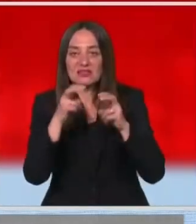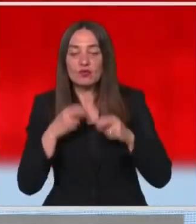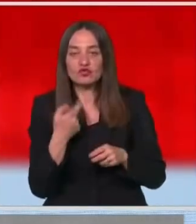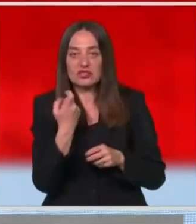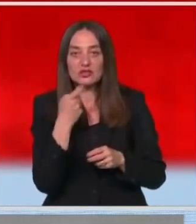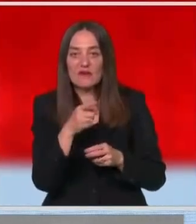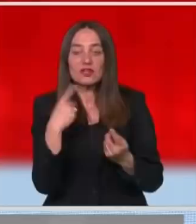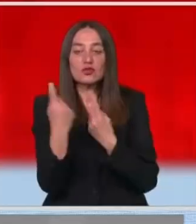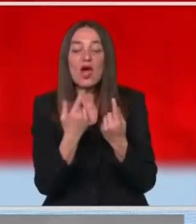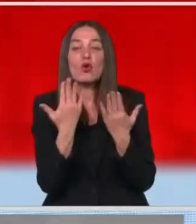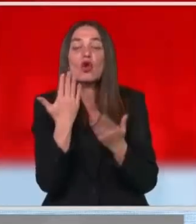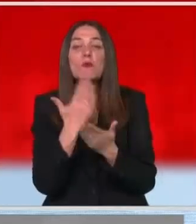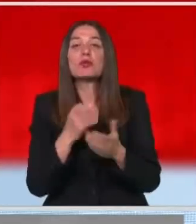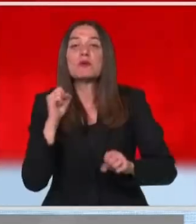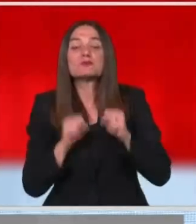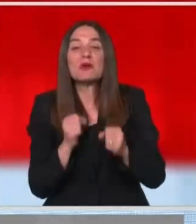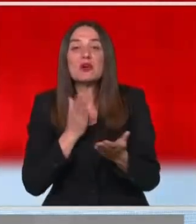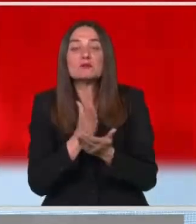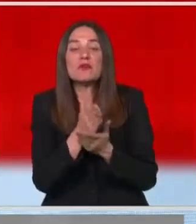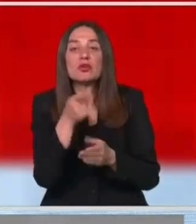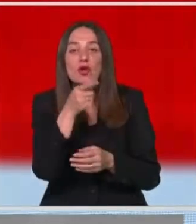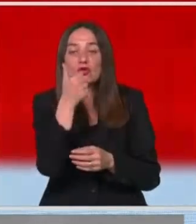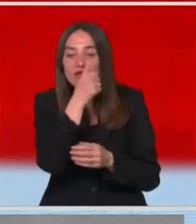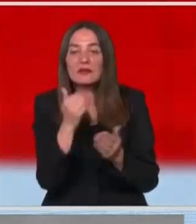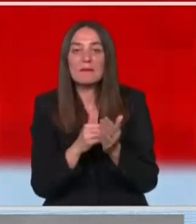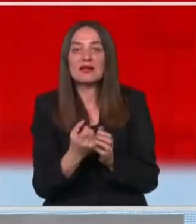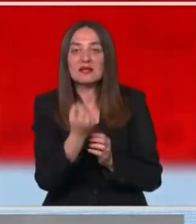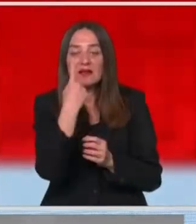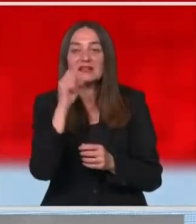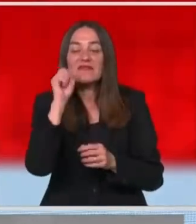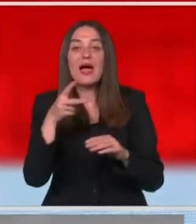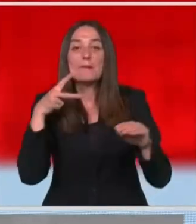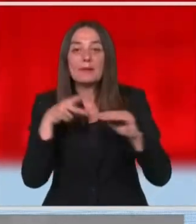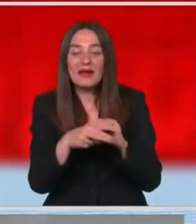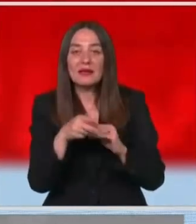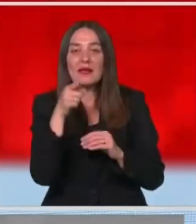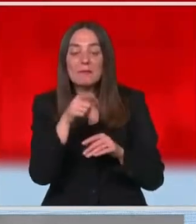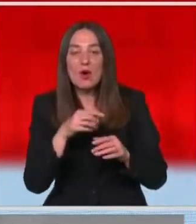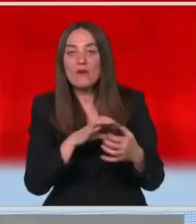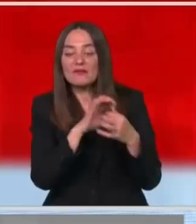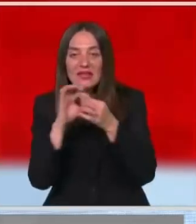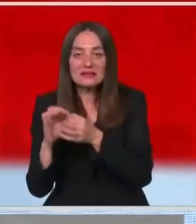ove situacije ukoliko budemo disciplinovo sprovodili ono što treba da se desi. A to je da prekinemo taj niz